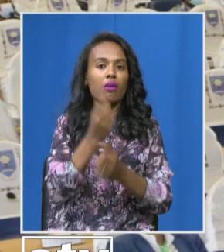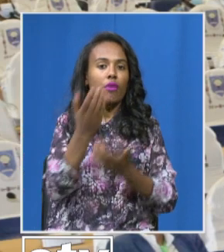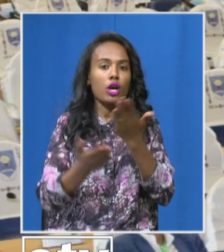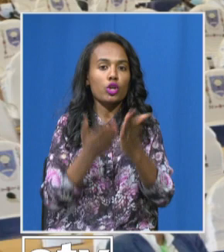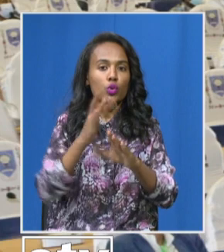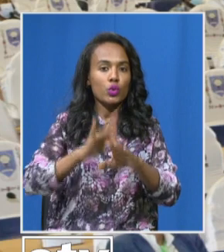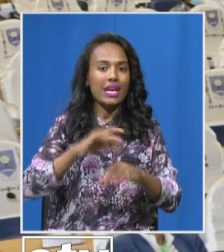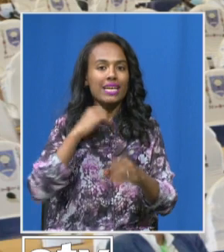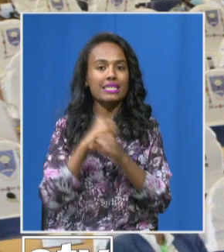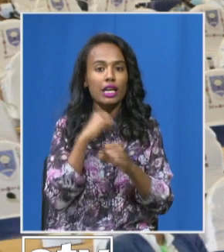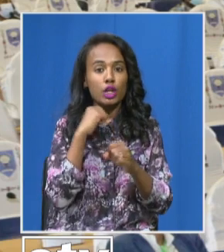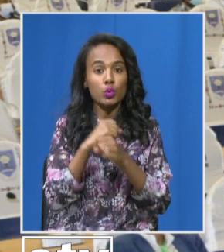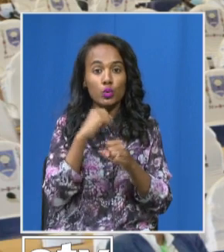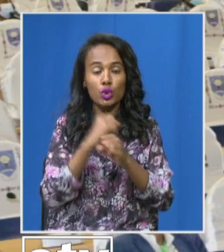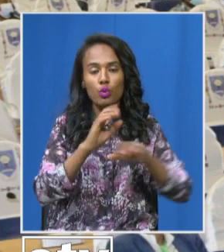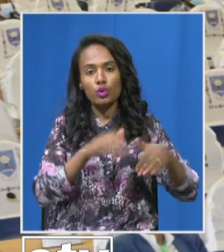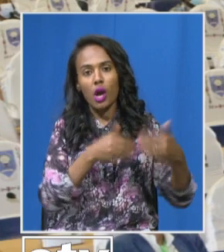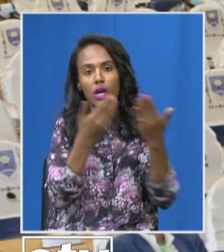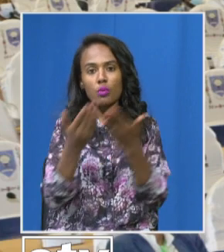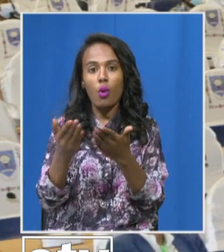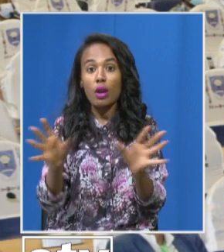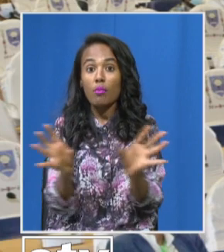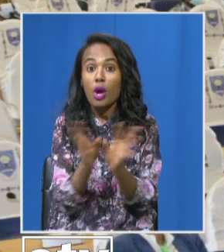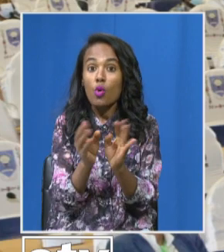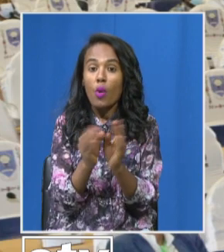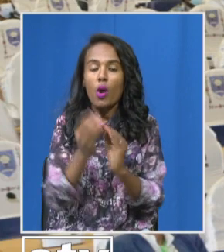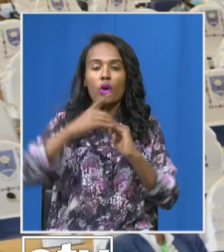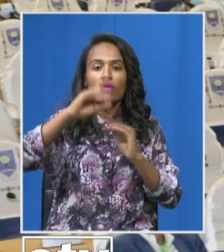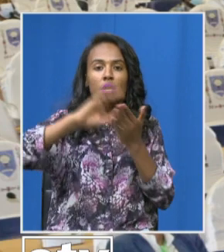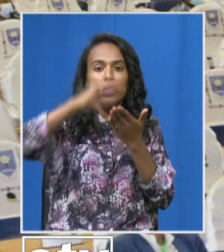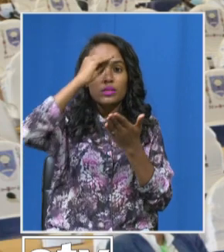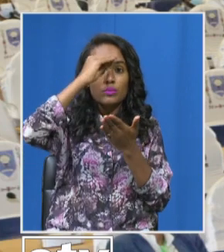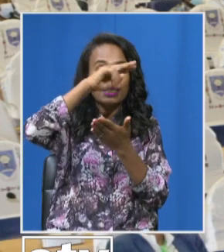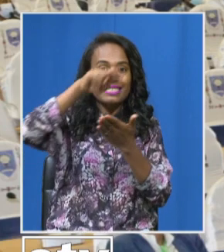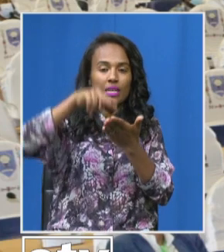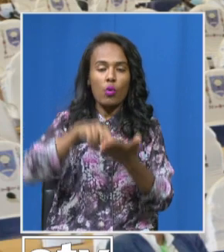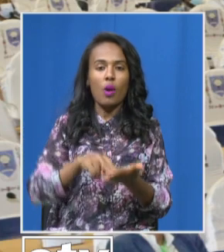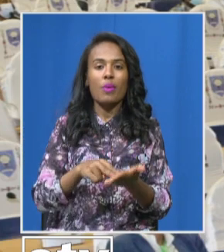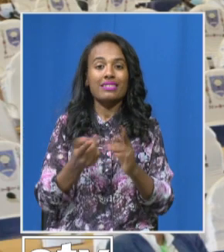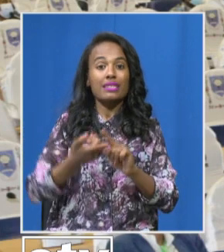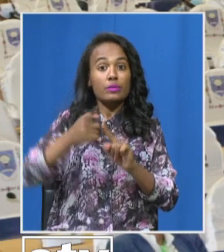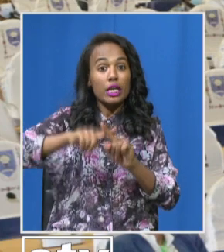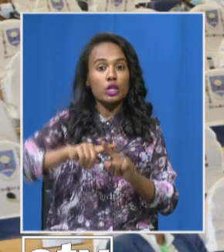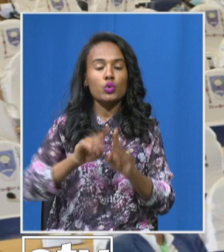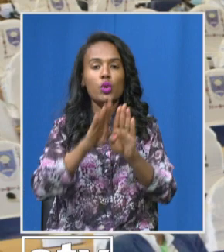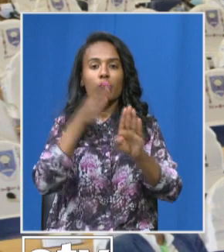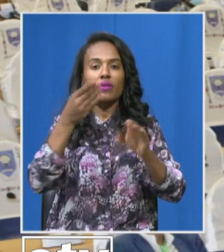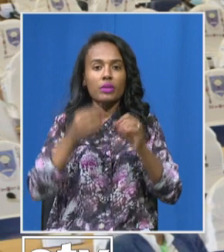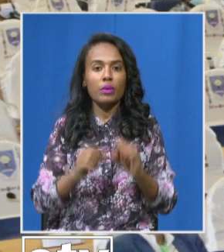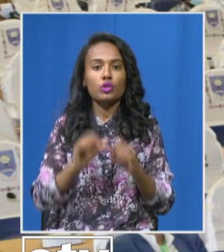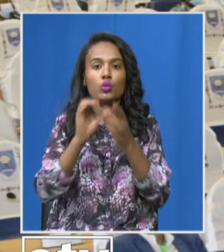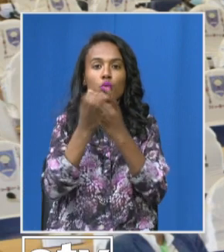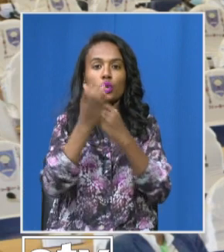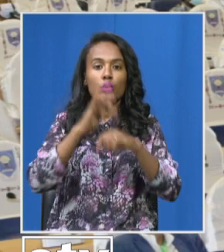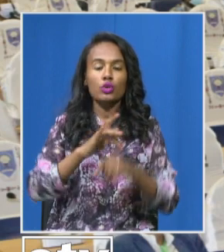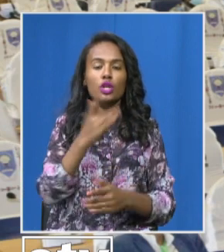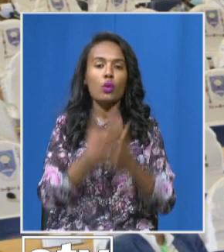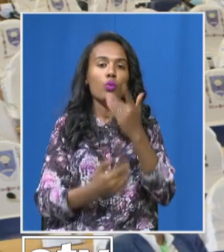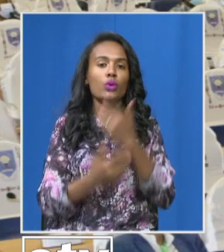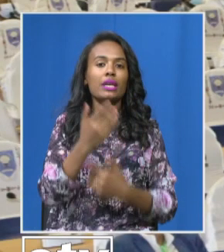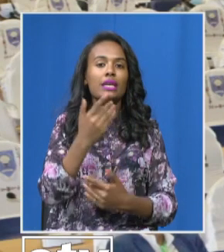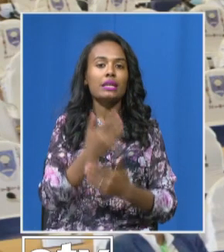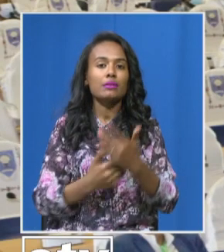ዘርፍ የሰራቸውን ስራዎች አቅርበዋል። በጉባኤው የከፍተኛ ትምህርት ተቋማትን መልሶ ለመክፈት የሚያስችሉ ሁኔታዎች ላይ